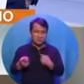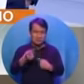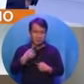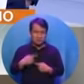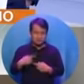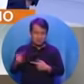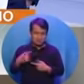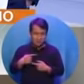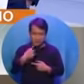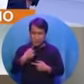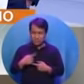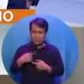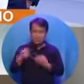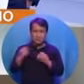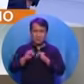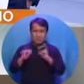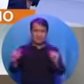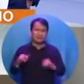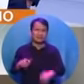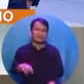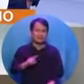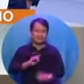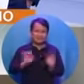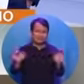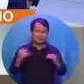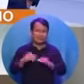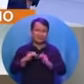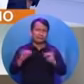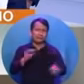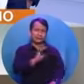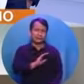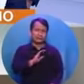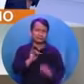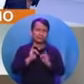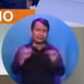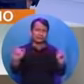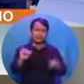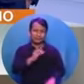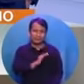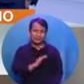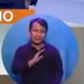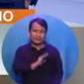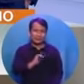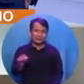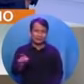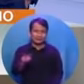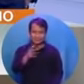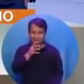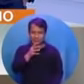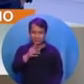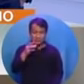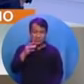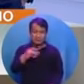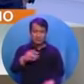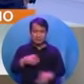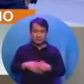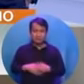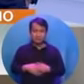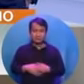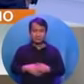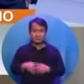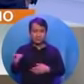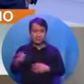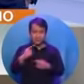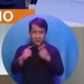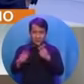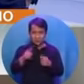nagsasabi nun, pero ano po, ganun na po talaga ugali nun. Okay. Pwede ba makausap si papa